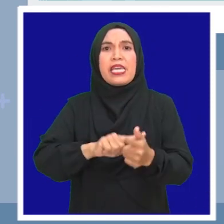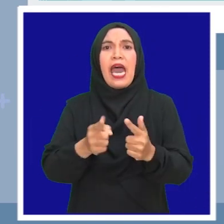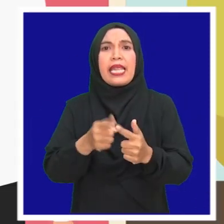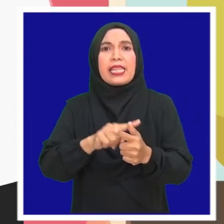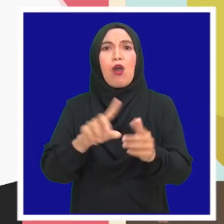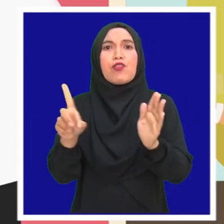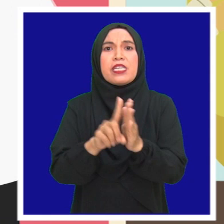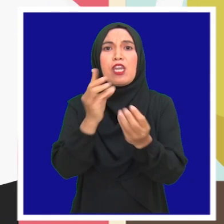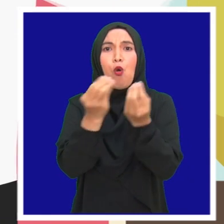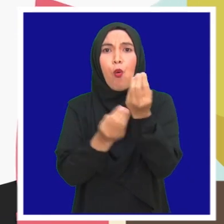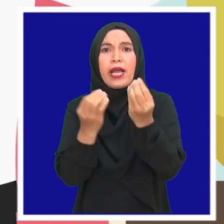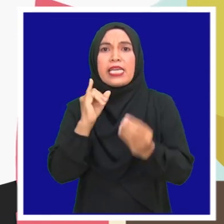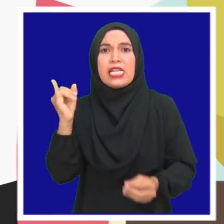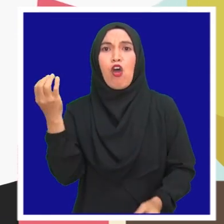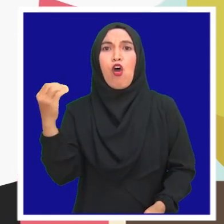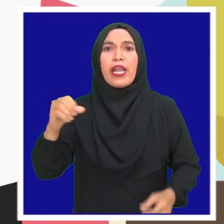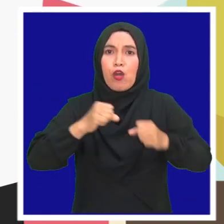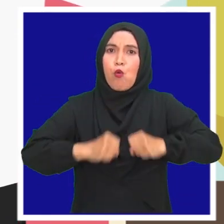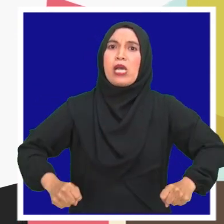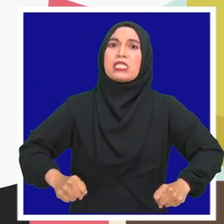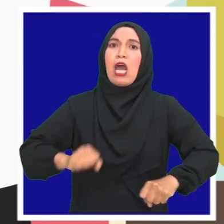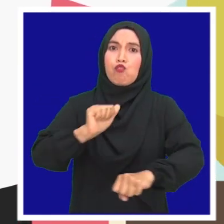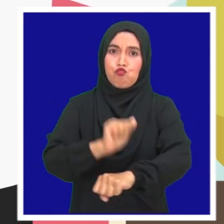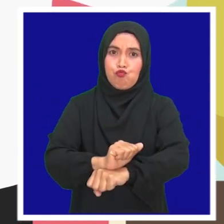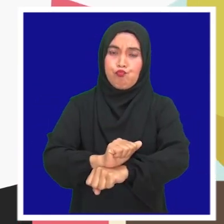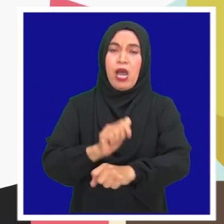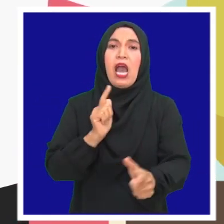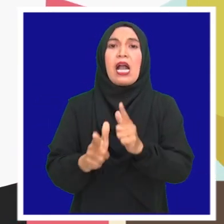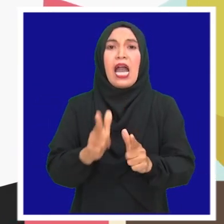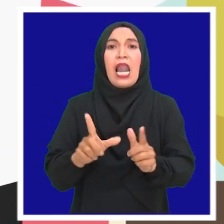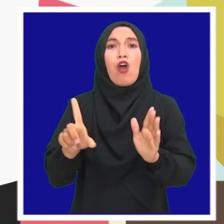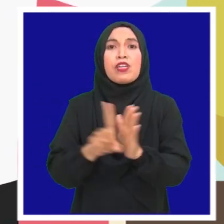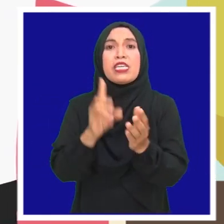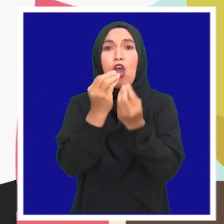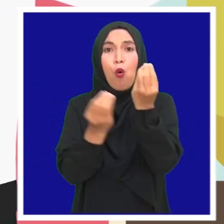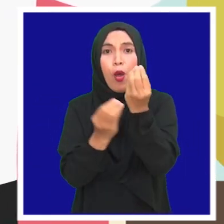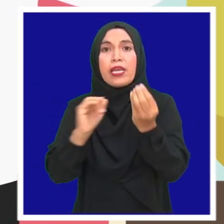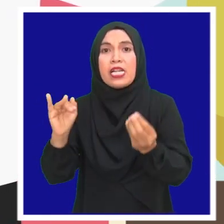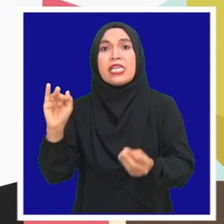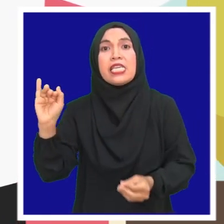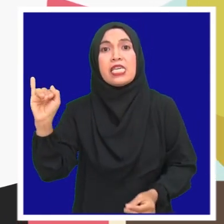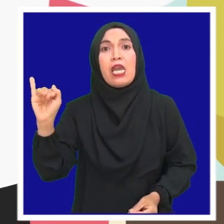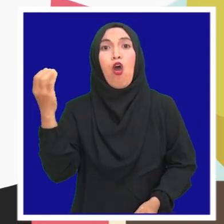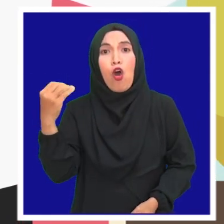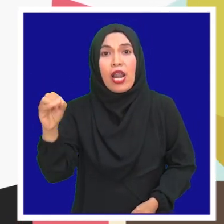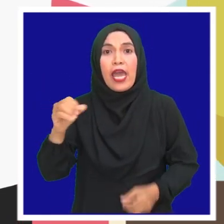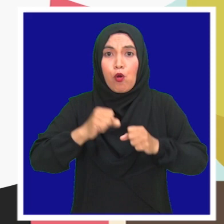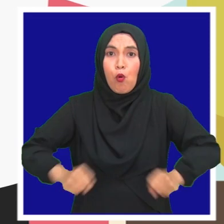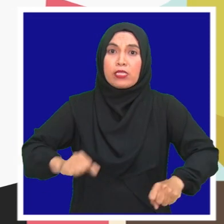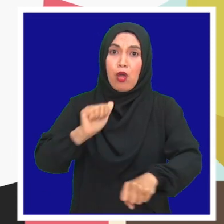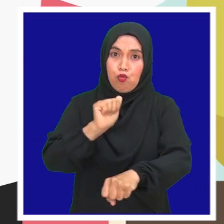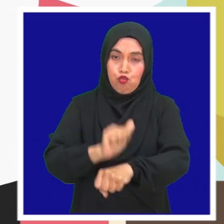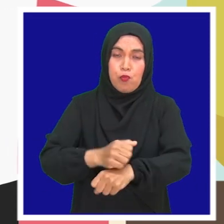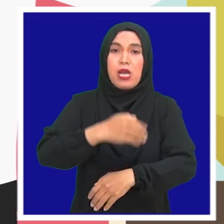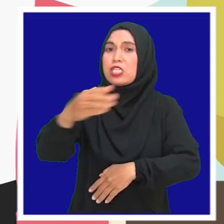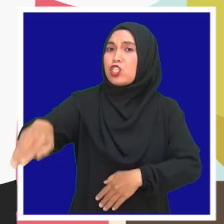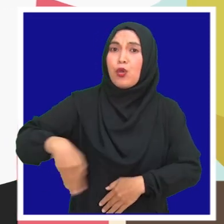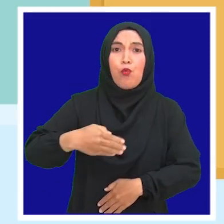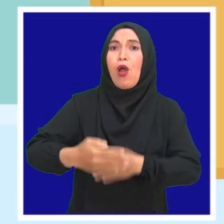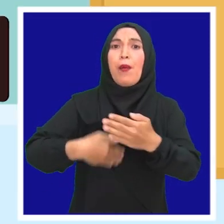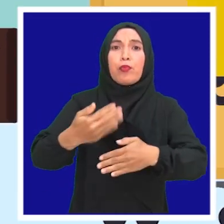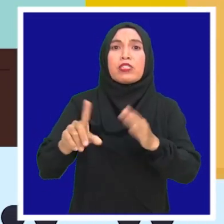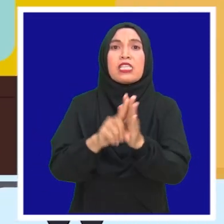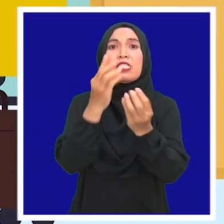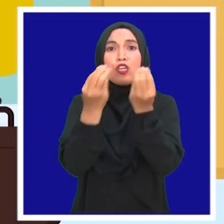ku kuasa hukum. Upami anjen diwakilan ku kuasa hukum, berarti sadaya proses beracara bakal diwakilan ku kuasa